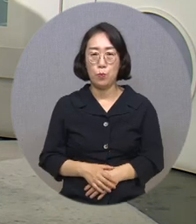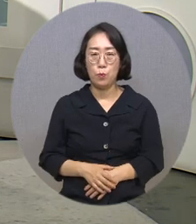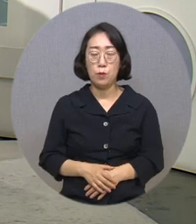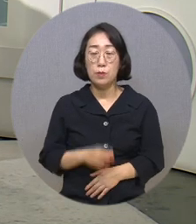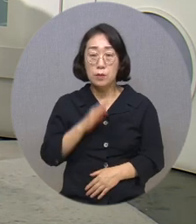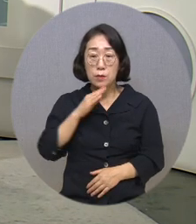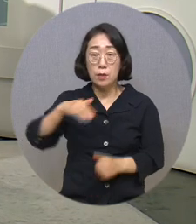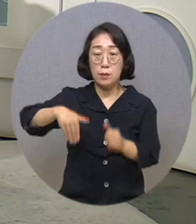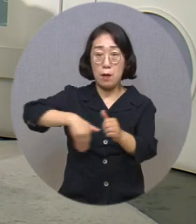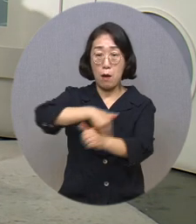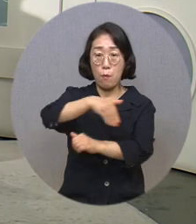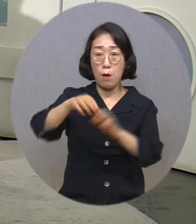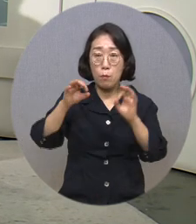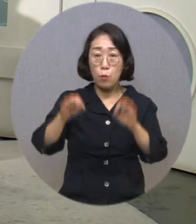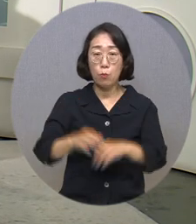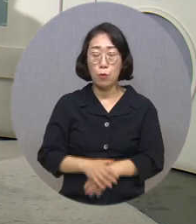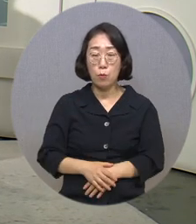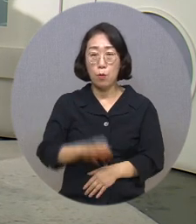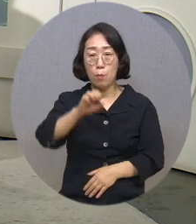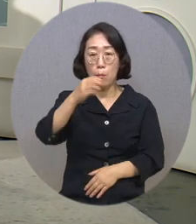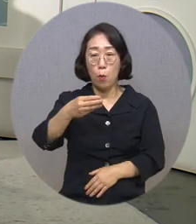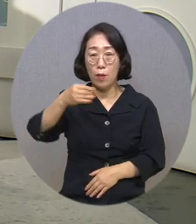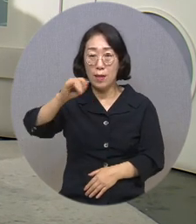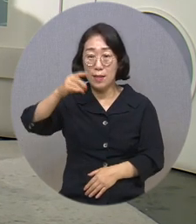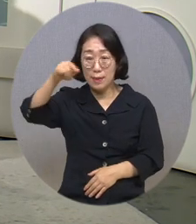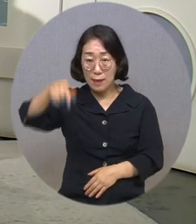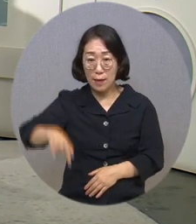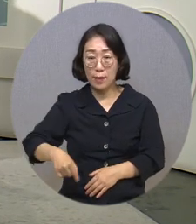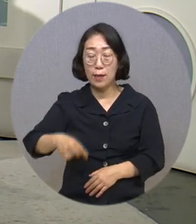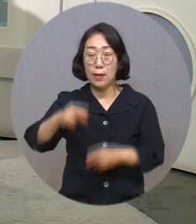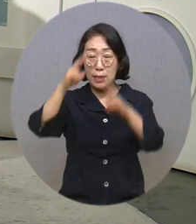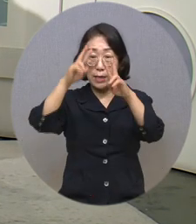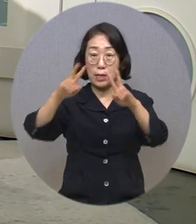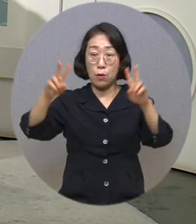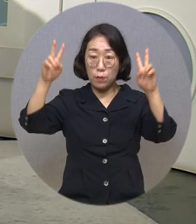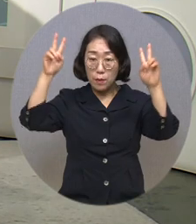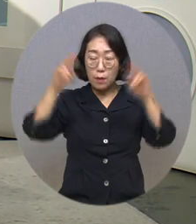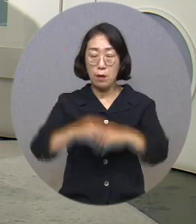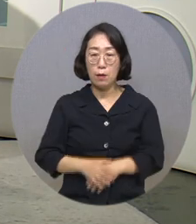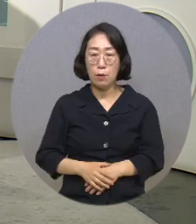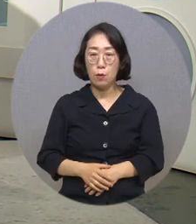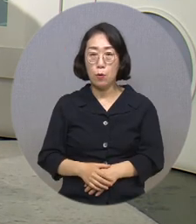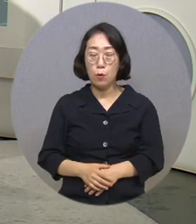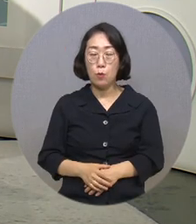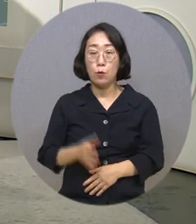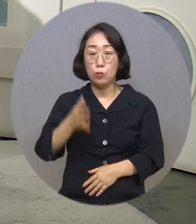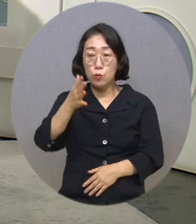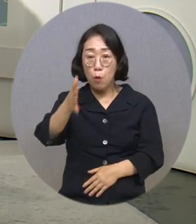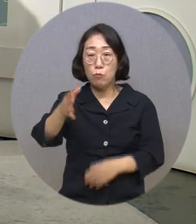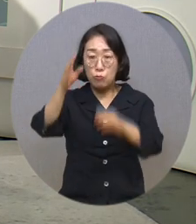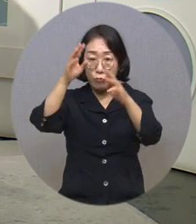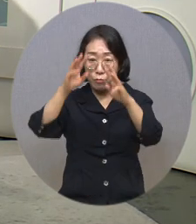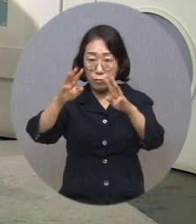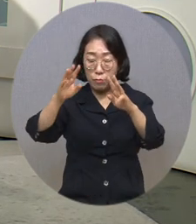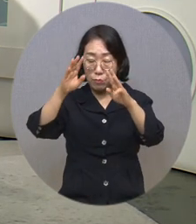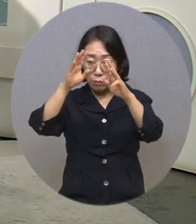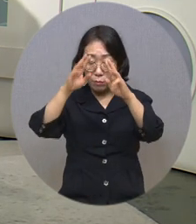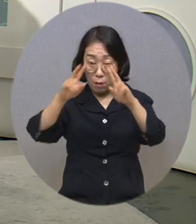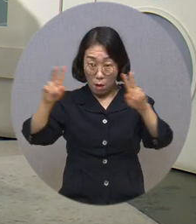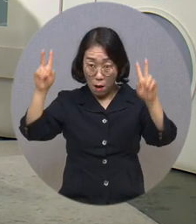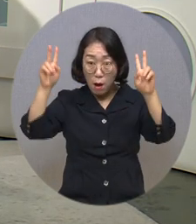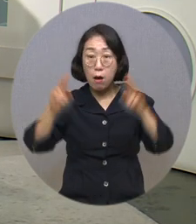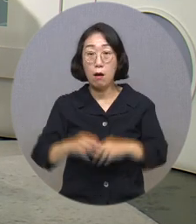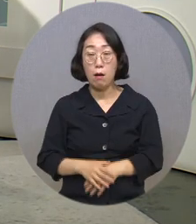현실을 보면 뭐 예를 들면 폴리텍 대학 2년제 뭐 예를 들면 또 전문대학 근데 4년제 대학,